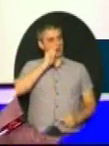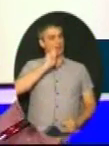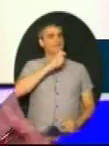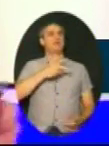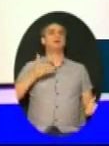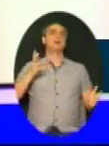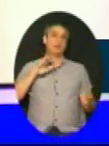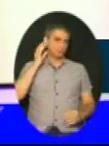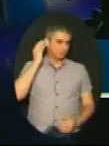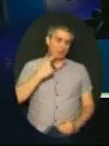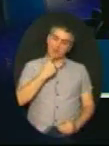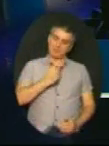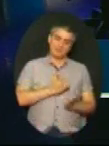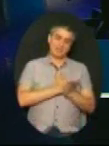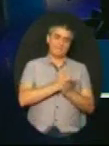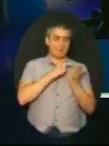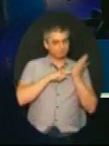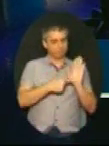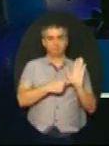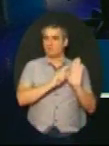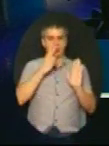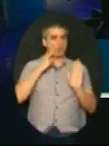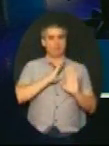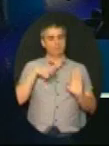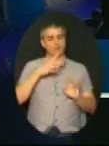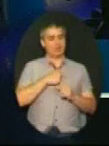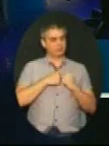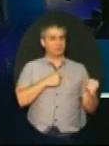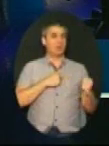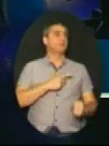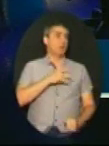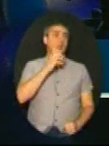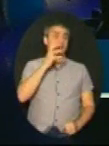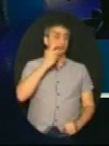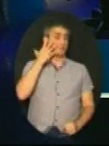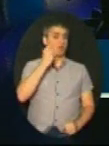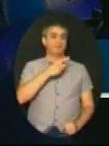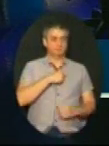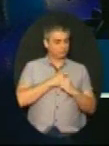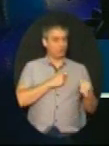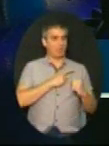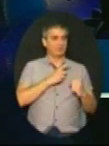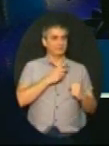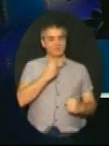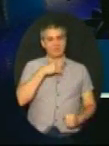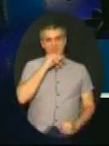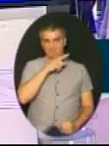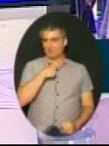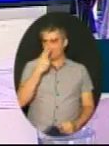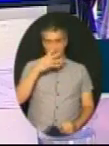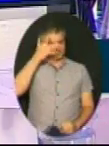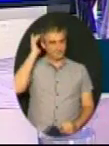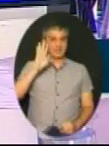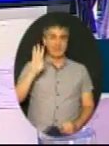אישה. לומר את האמת בפנים, ולא להתבייש להיות שמאלנים. אנשים אוהבים את זה, אנשים אוהבים שמאלנים, אבל תכף נדבר. אנחנו רואים את ברני